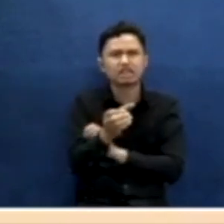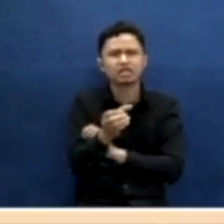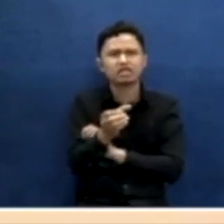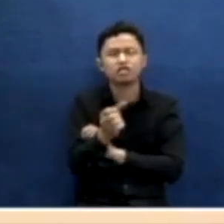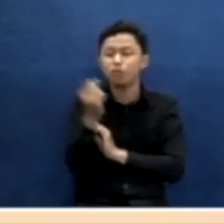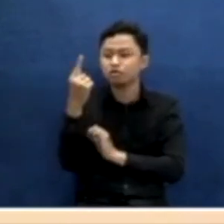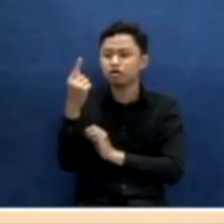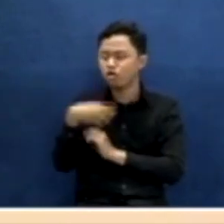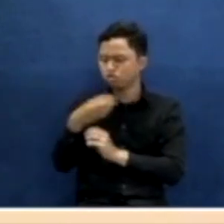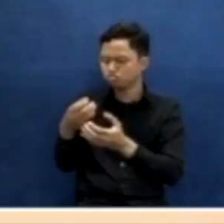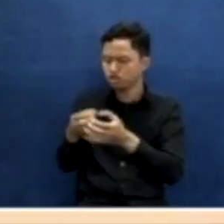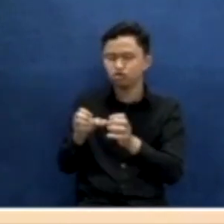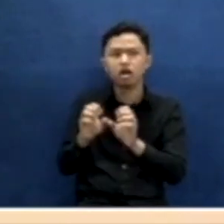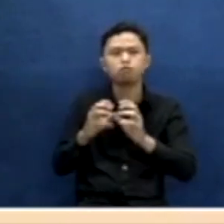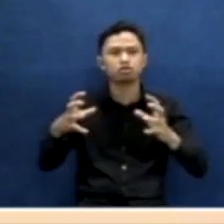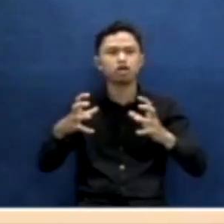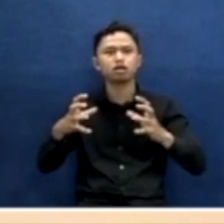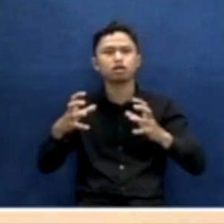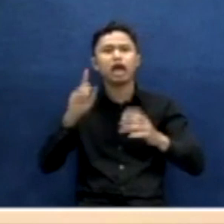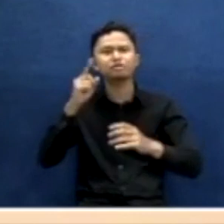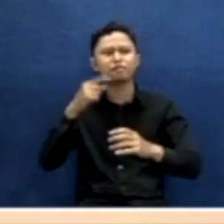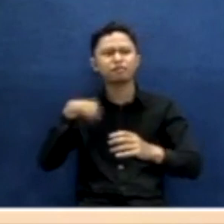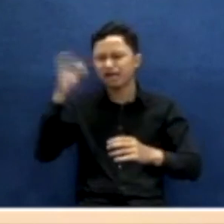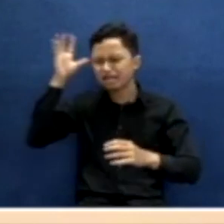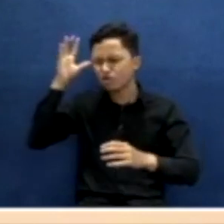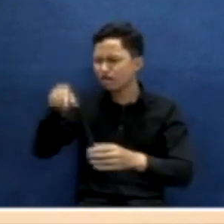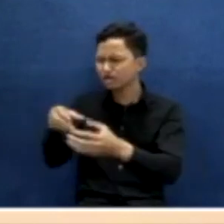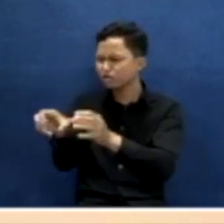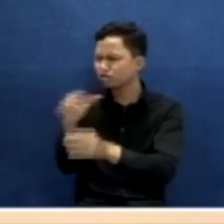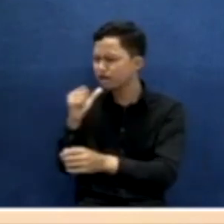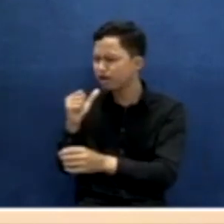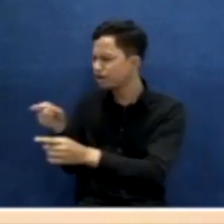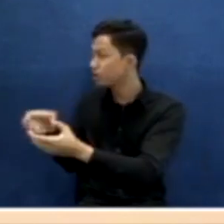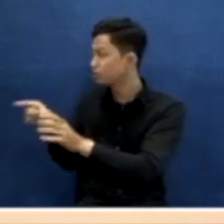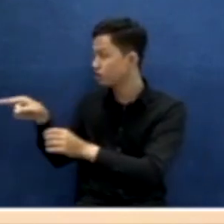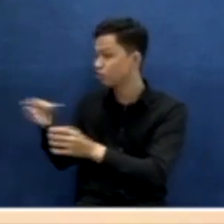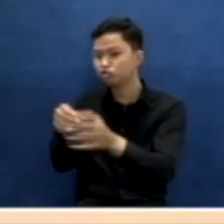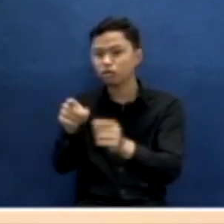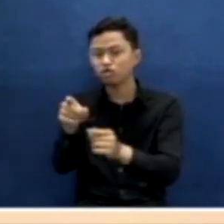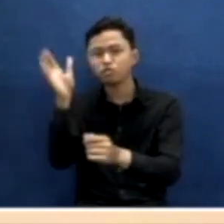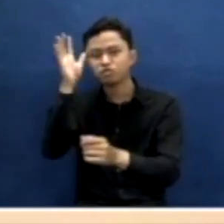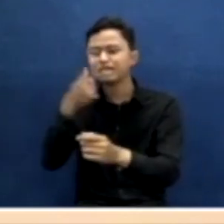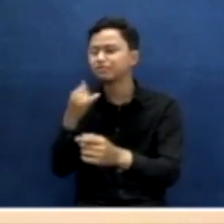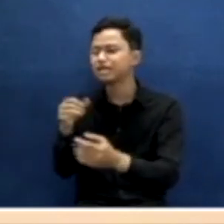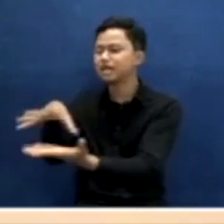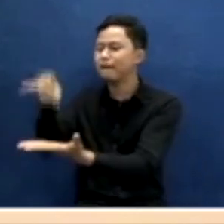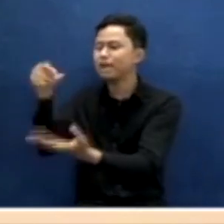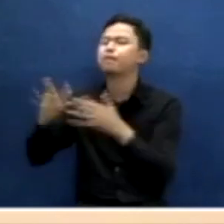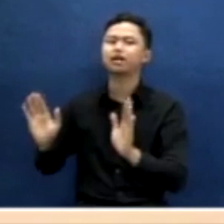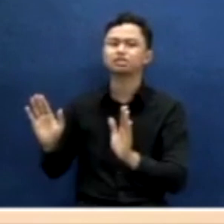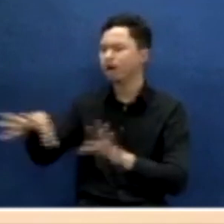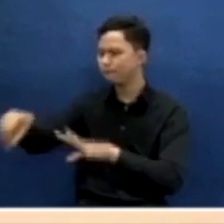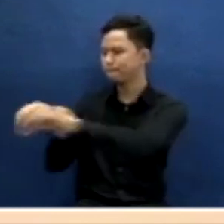harinyamembawateluryanglebihbesarkarenamereka tidakdapatmembedakantelurmereka. Akhirnya,merekamengambiltelurmereka